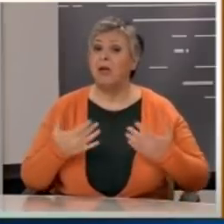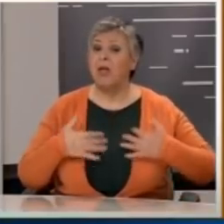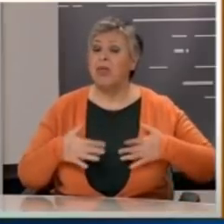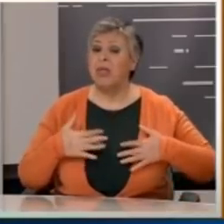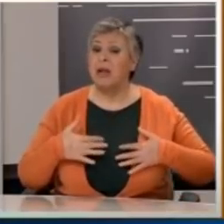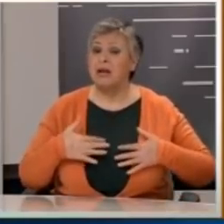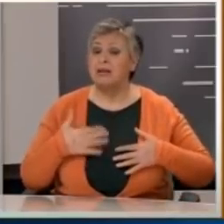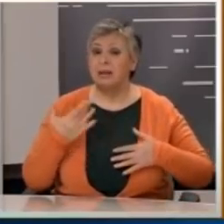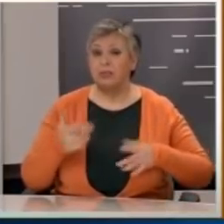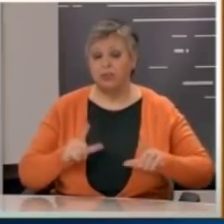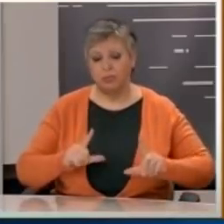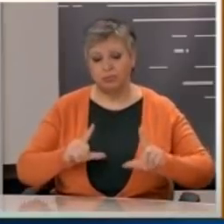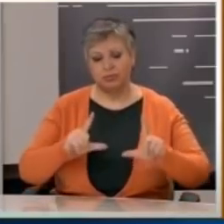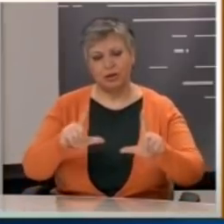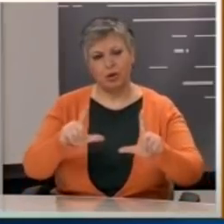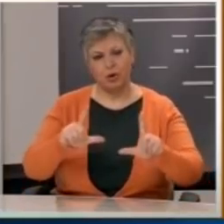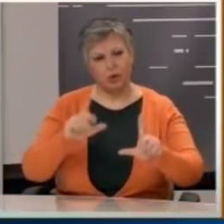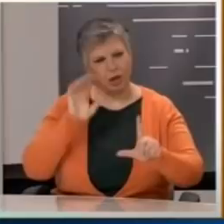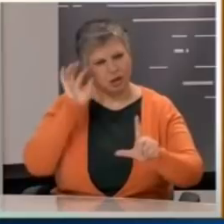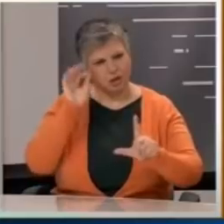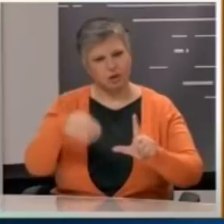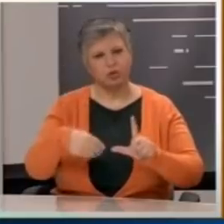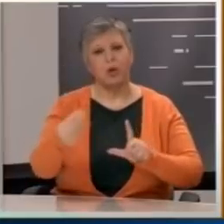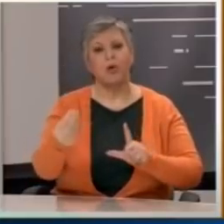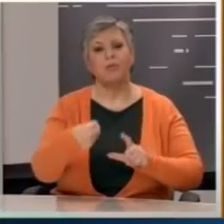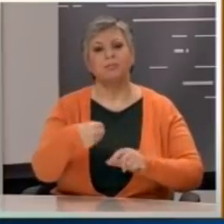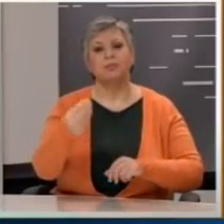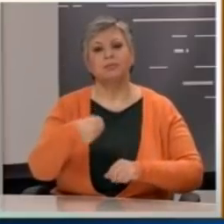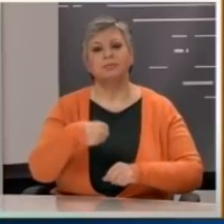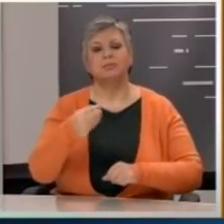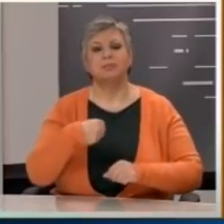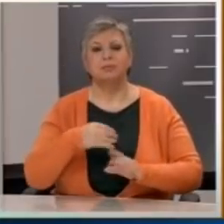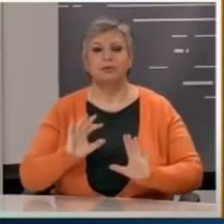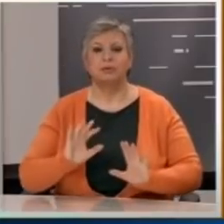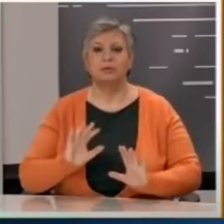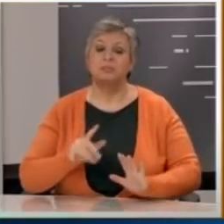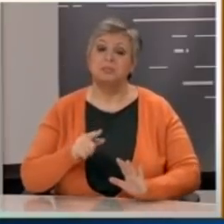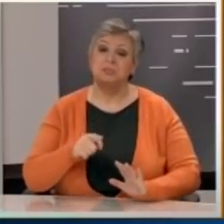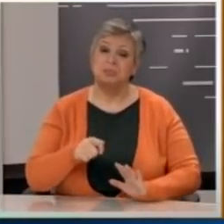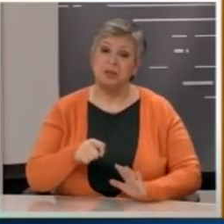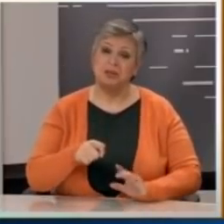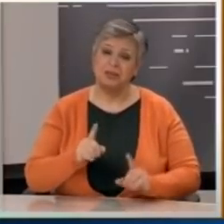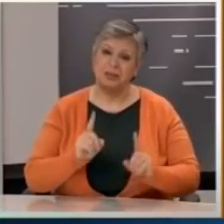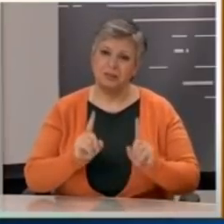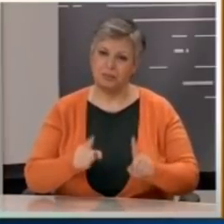η ψηφοθυρία. Ο λαός θα κρίνει τι εκ των δύο προτιμά.